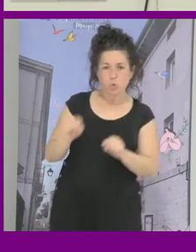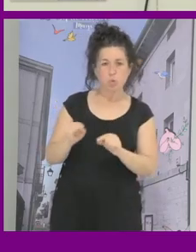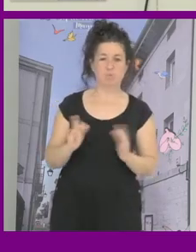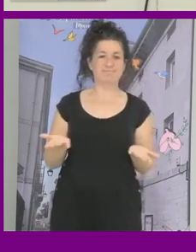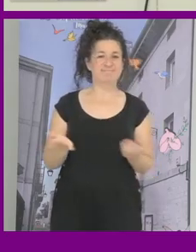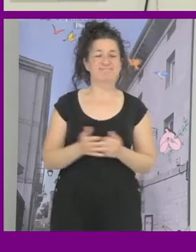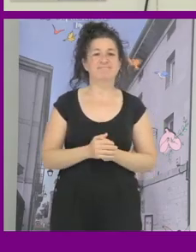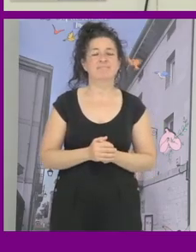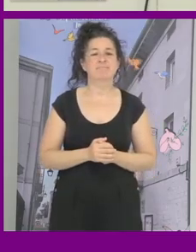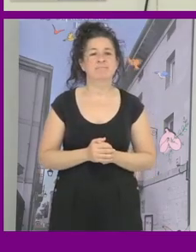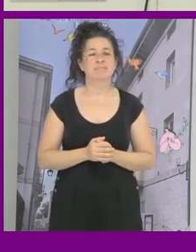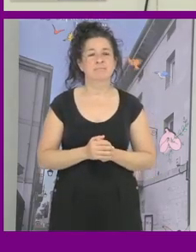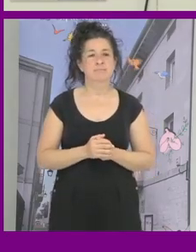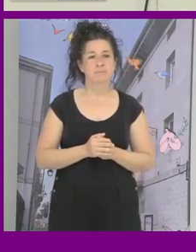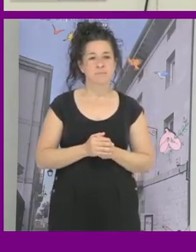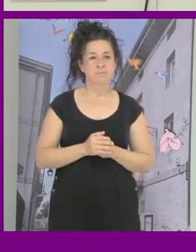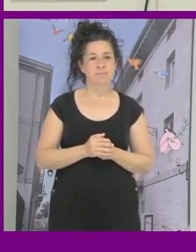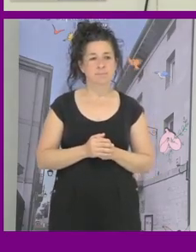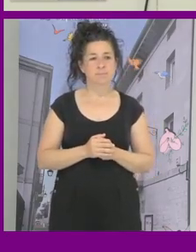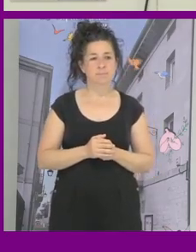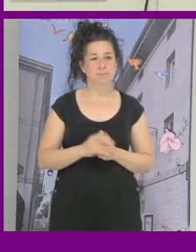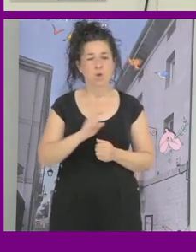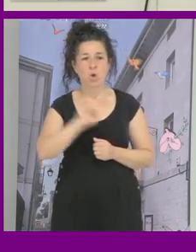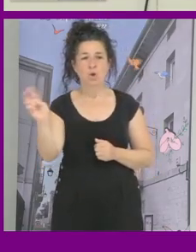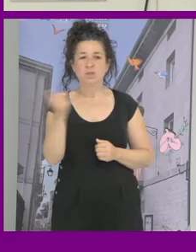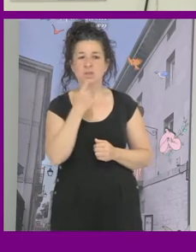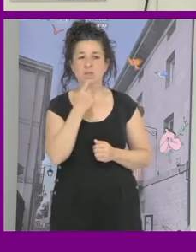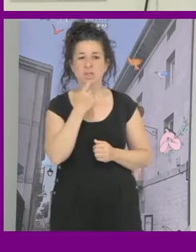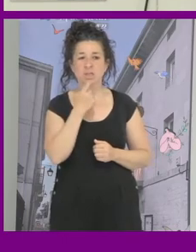Eta gero, bueno, beste batek, nahi,